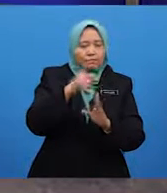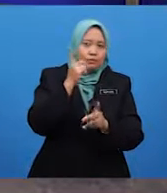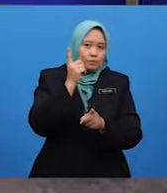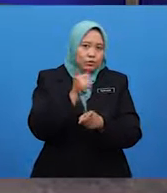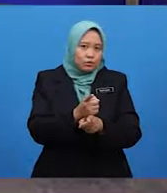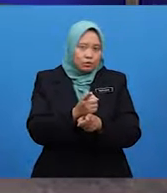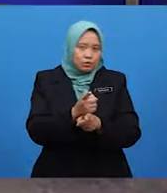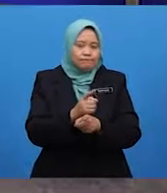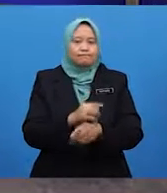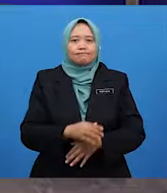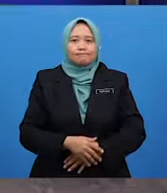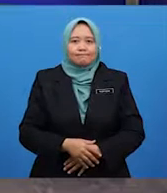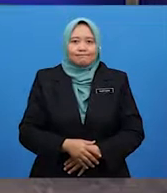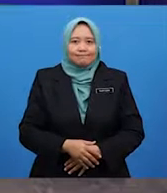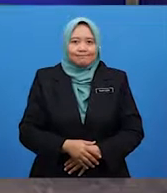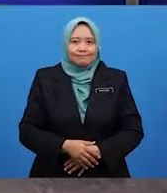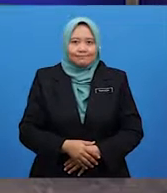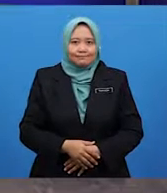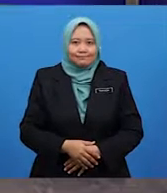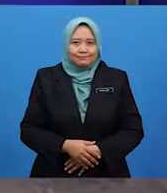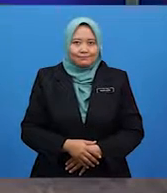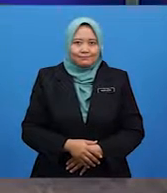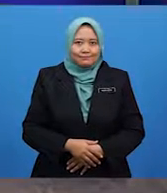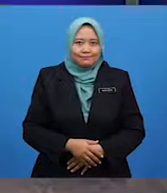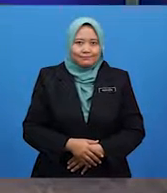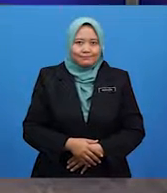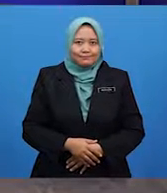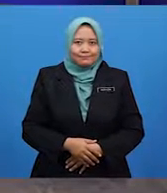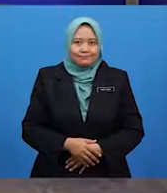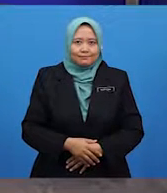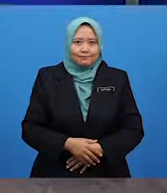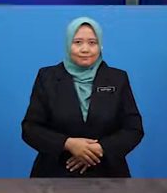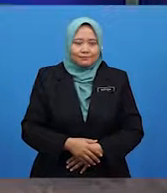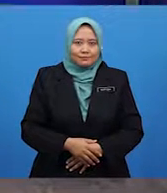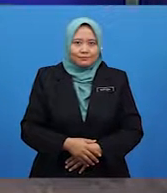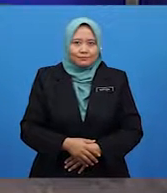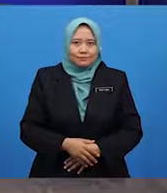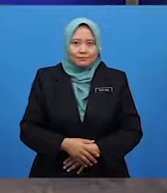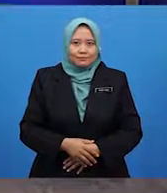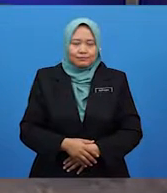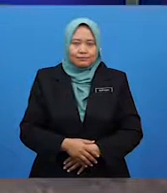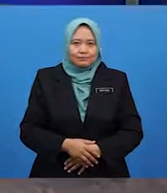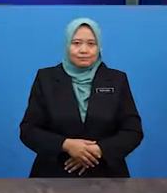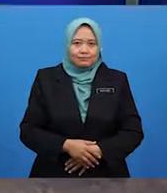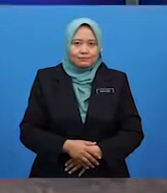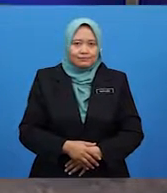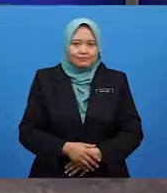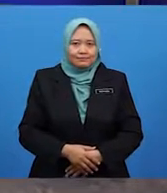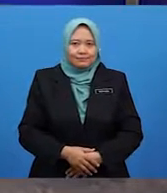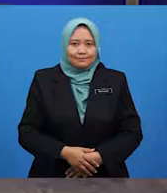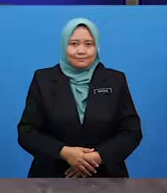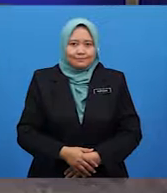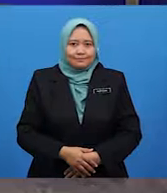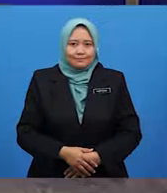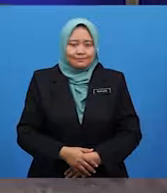Don setengah buat ini. Termasuklah material pada pakaian itu sendiri, pelajar-pelajar. Amboi, begitu